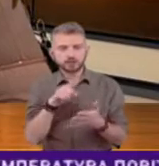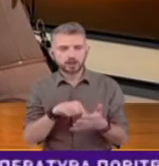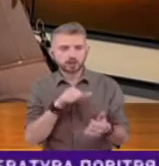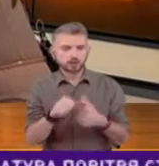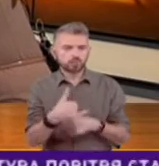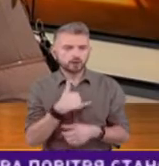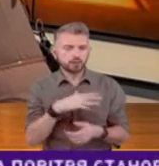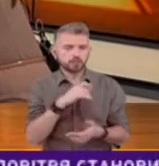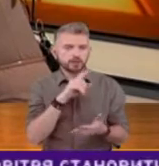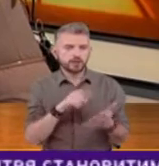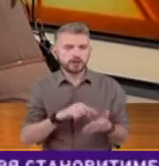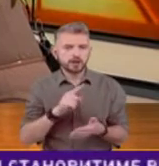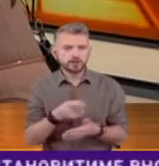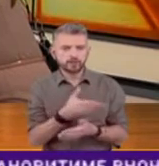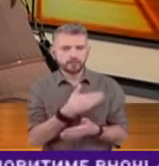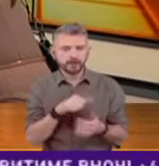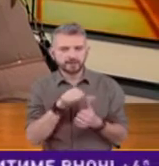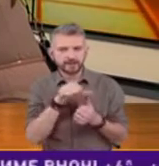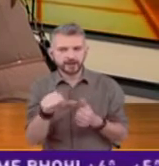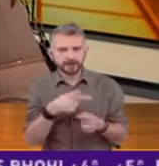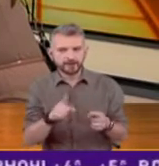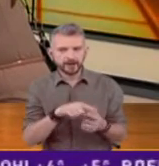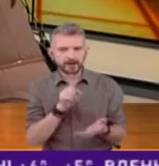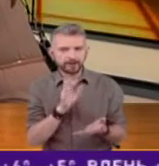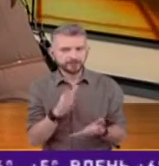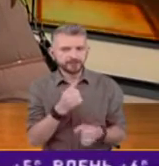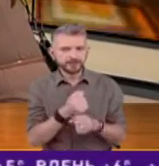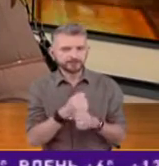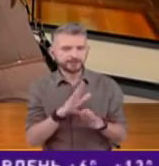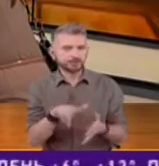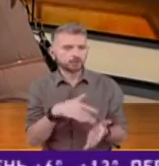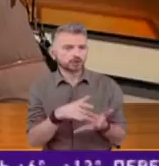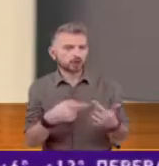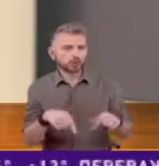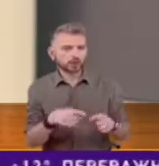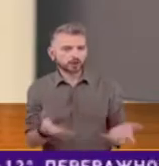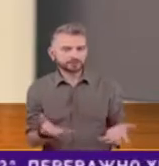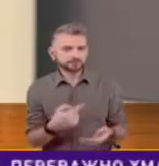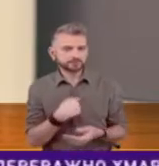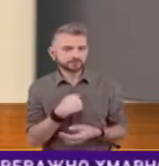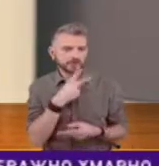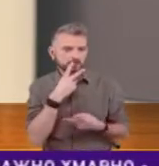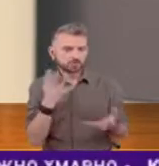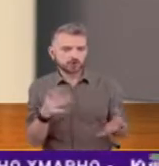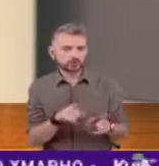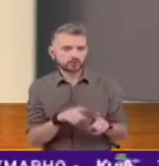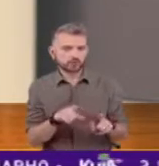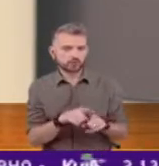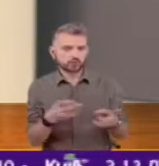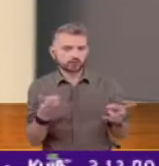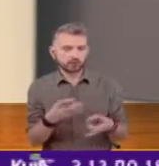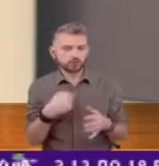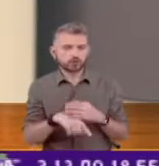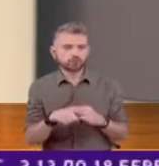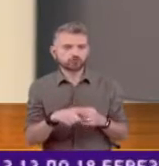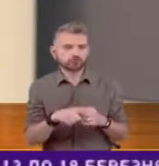було питання, чому саме ми виділяємо, що це буде робити виключно комунальний орган. Я не бачу такого потреби, тому що